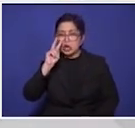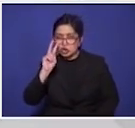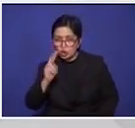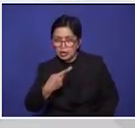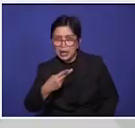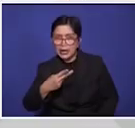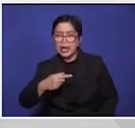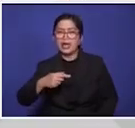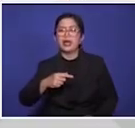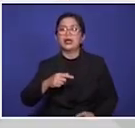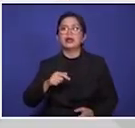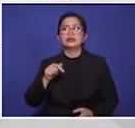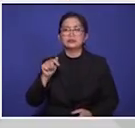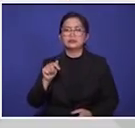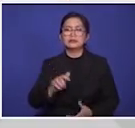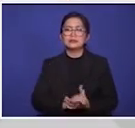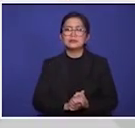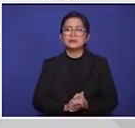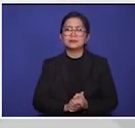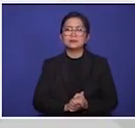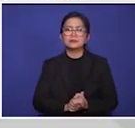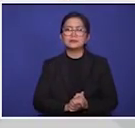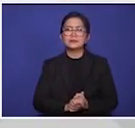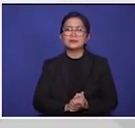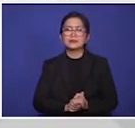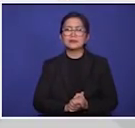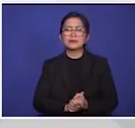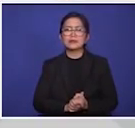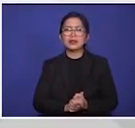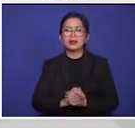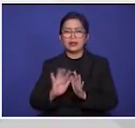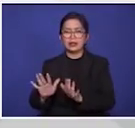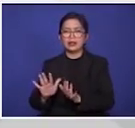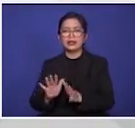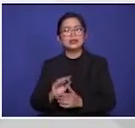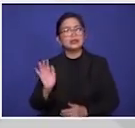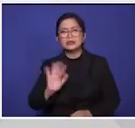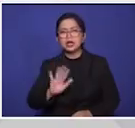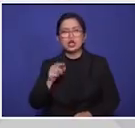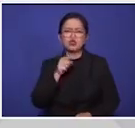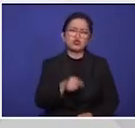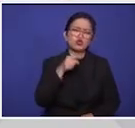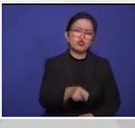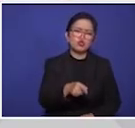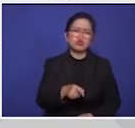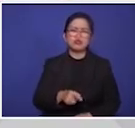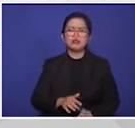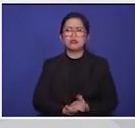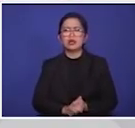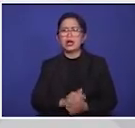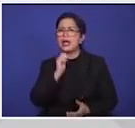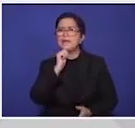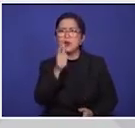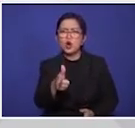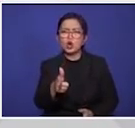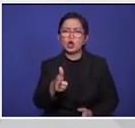persekusi tadi Pak Sandi nuduh-nuduh lagi tadi Ya gampang sekali Laporkan saya akan